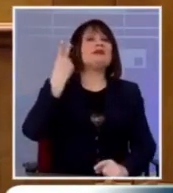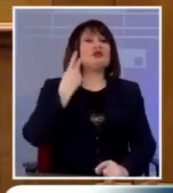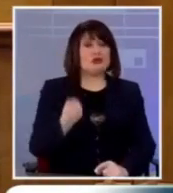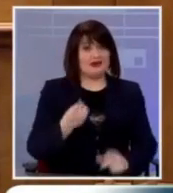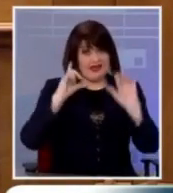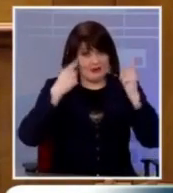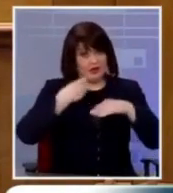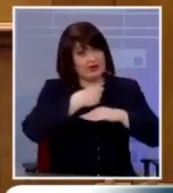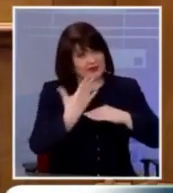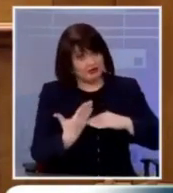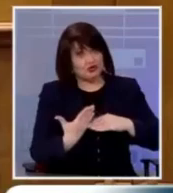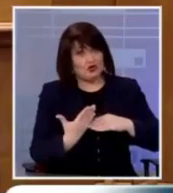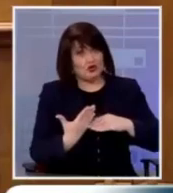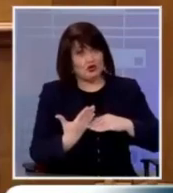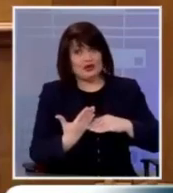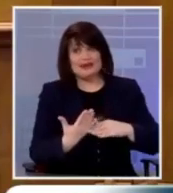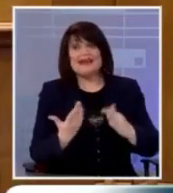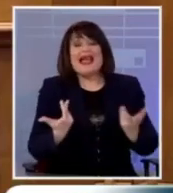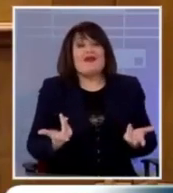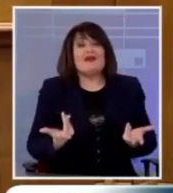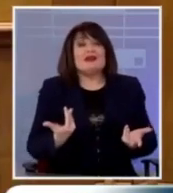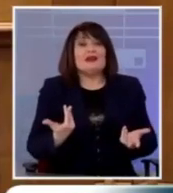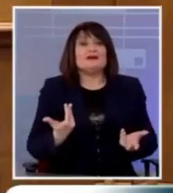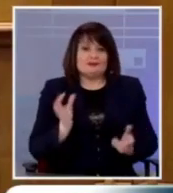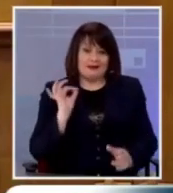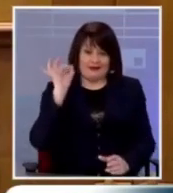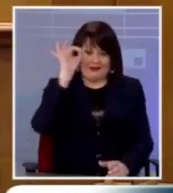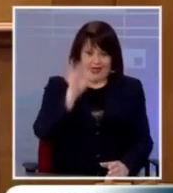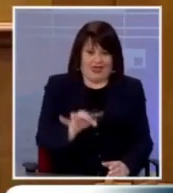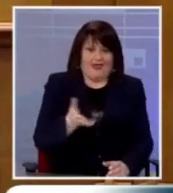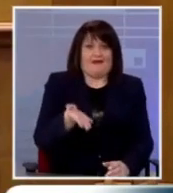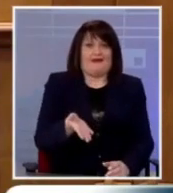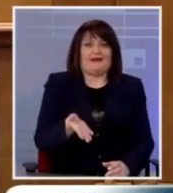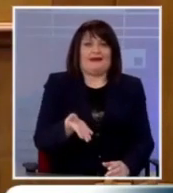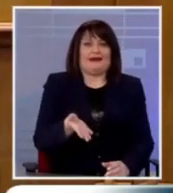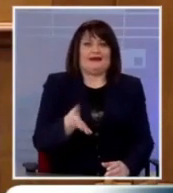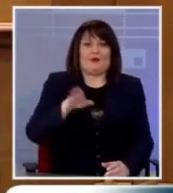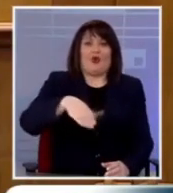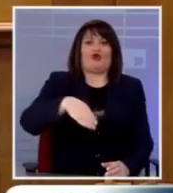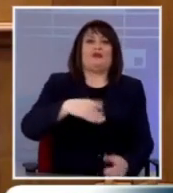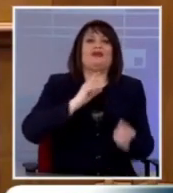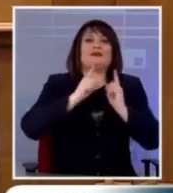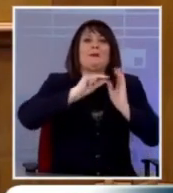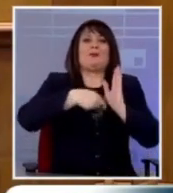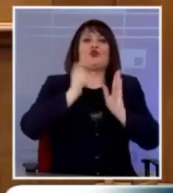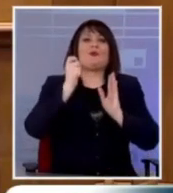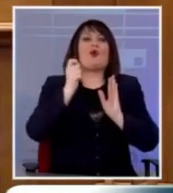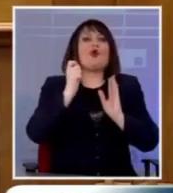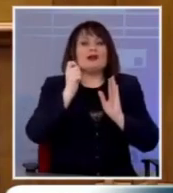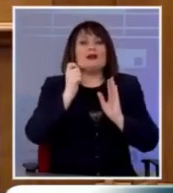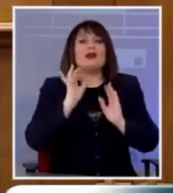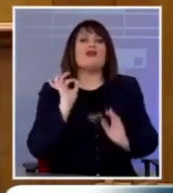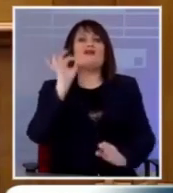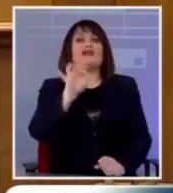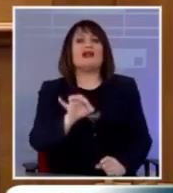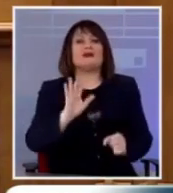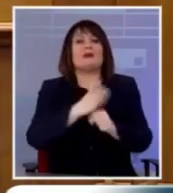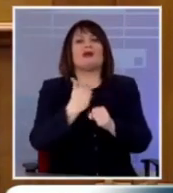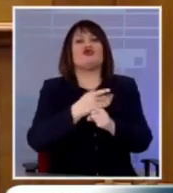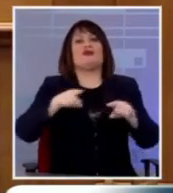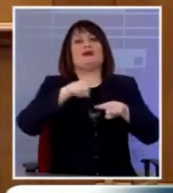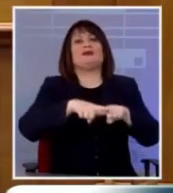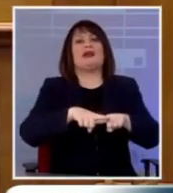Δημοκρατία και το ΠΑΣΟΚ, οι οποίοι οδήγησαν πραγματικά μέσω της εσωτερικής υποτίμησης και των μνημονιακών πολιτικών στην καταστροφή αυτού